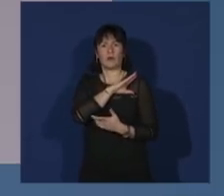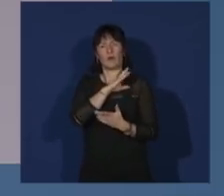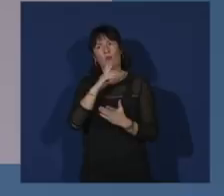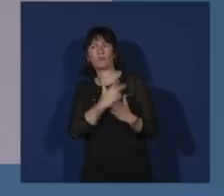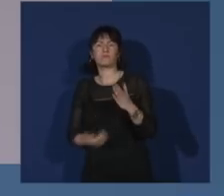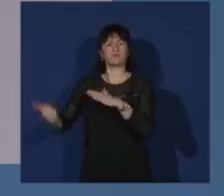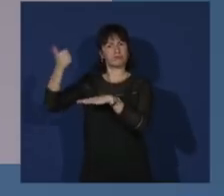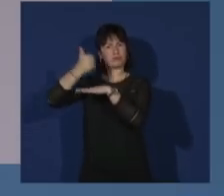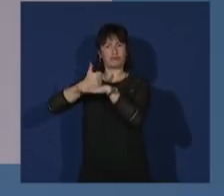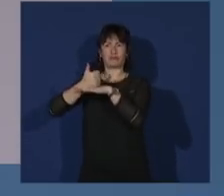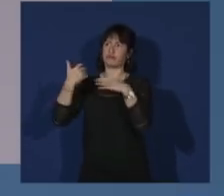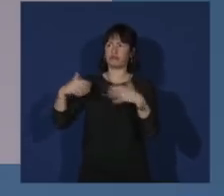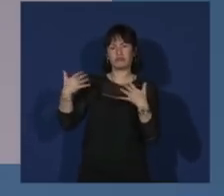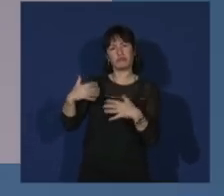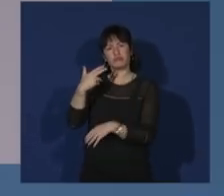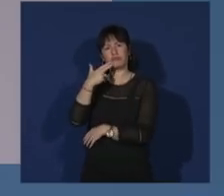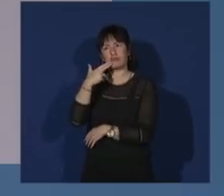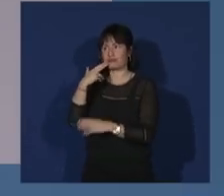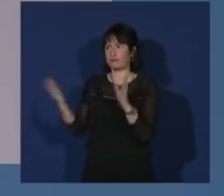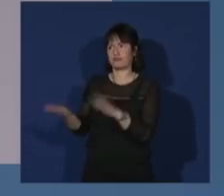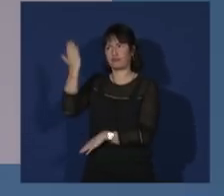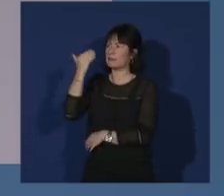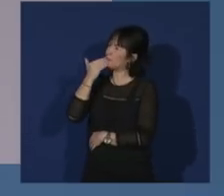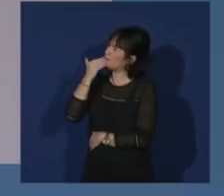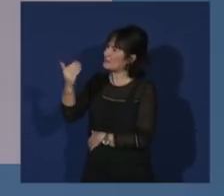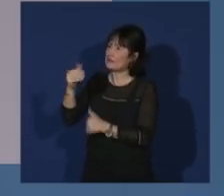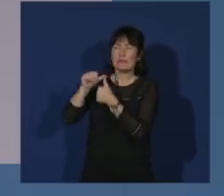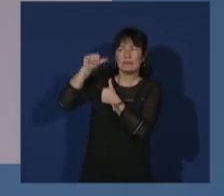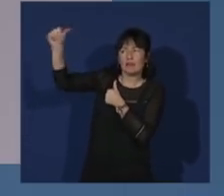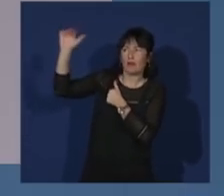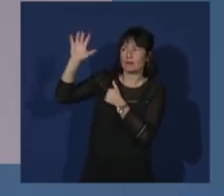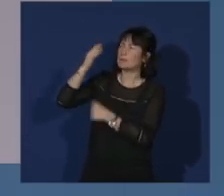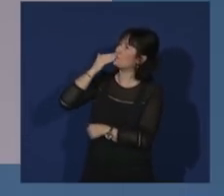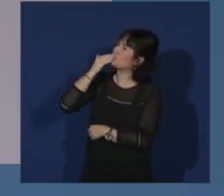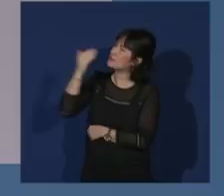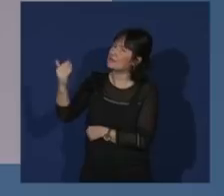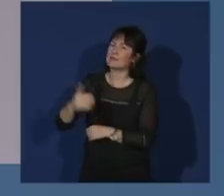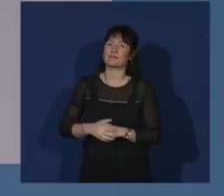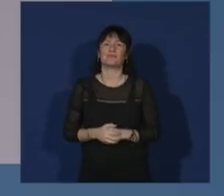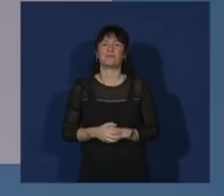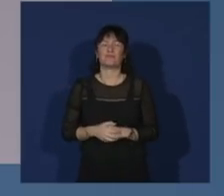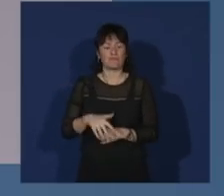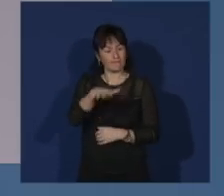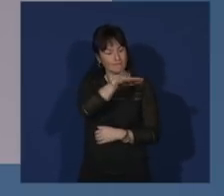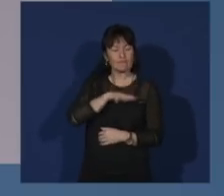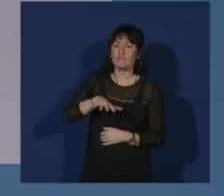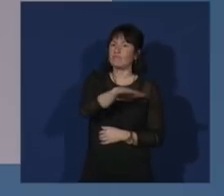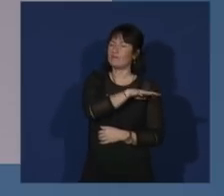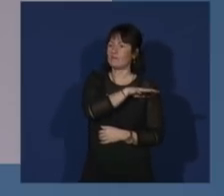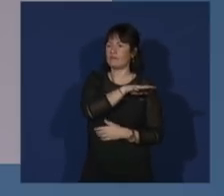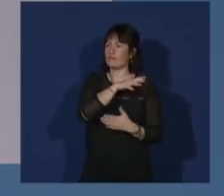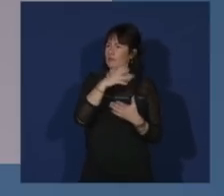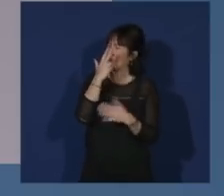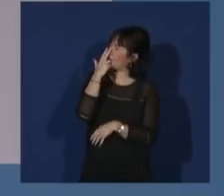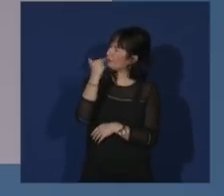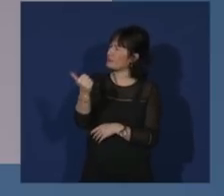ô combien éminentes dans cette journée. Merci à distance, cher Christophe, au nom de toutes celles et ceux qui ont